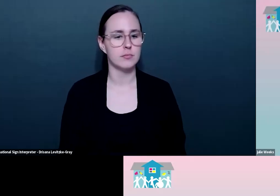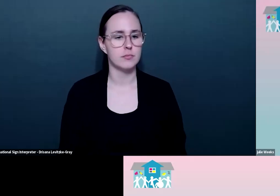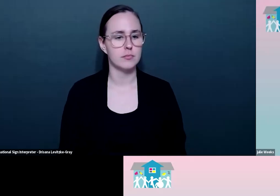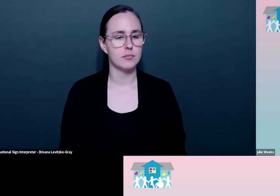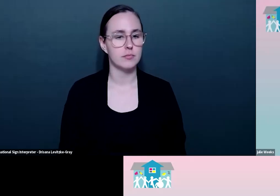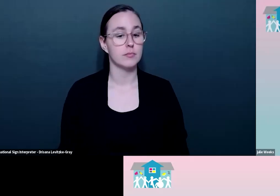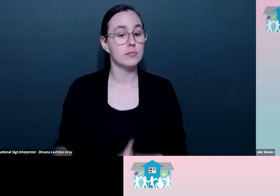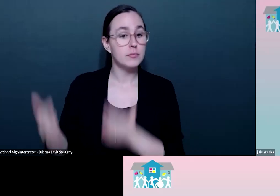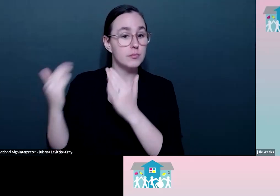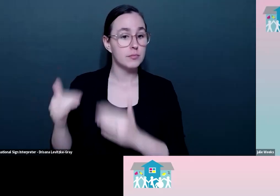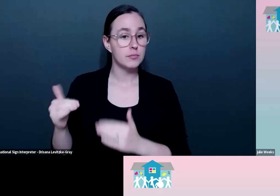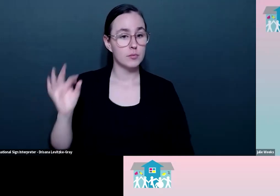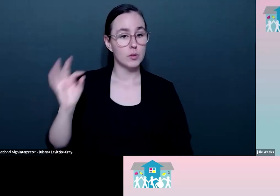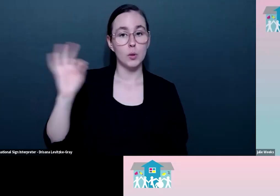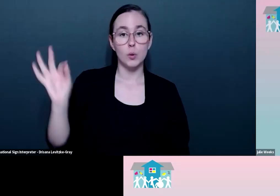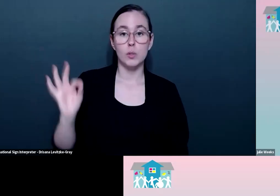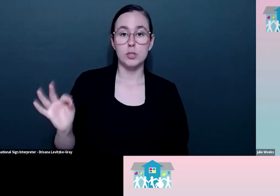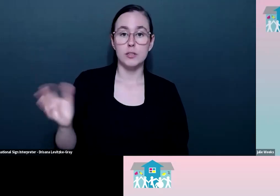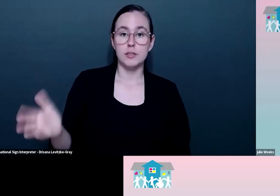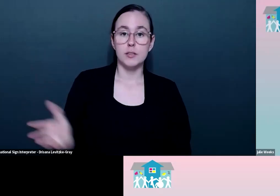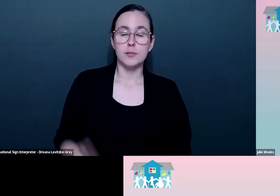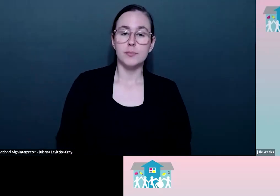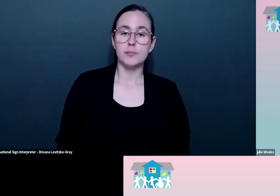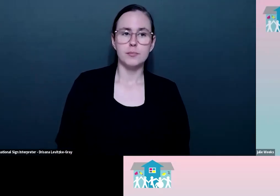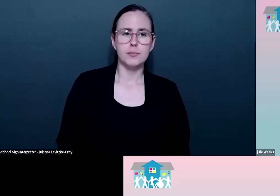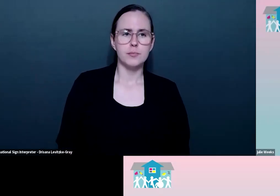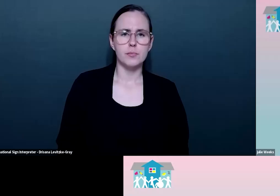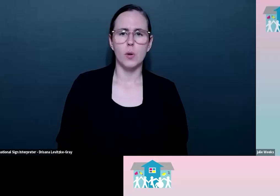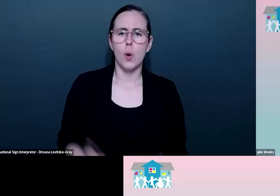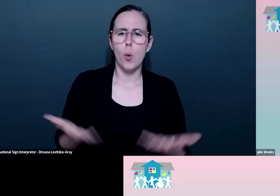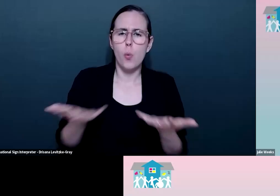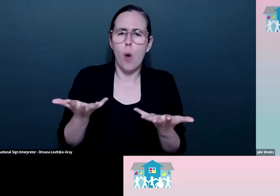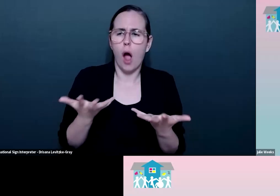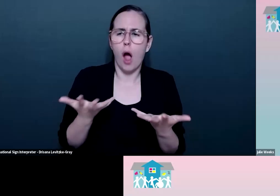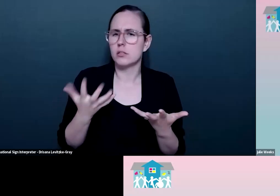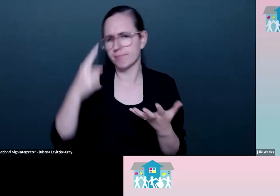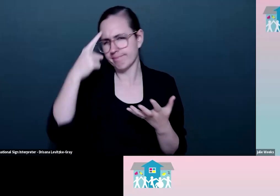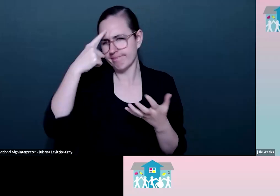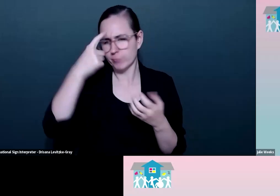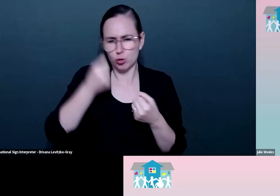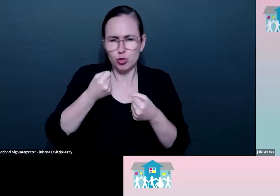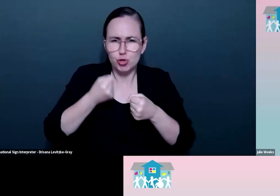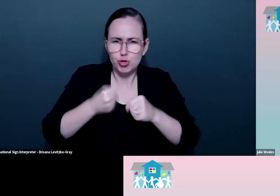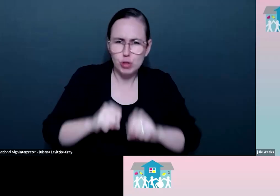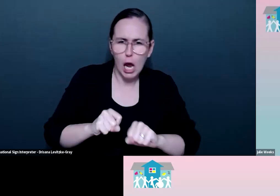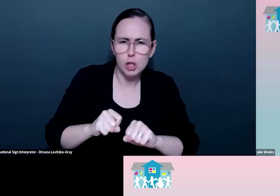groupe UNICEF et Washington mettent en mesure